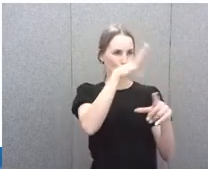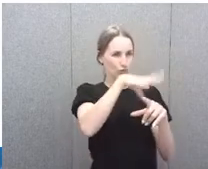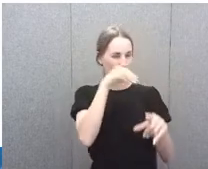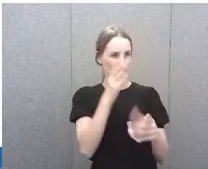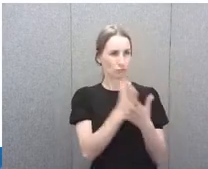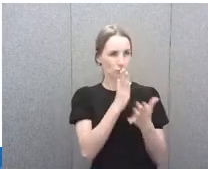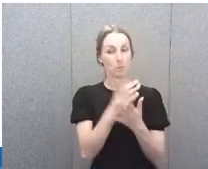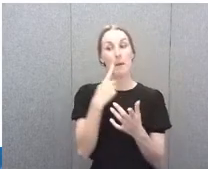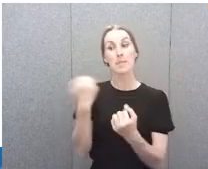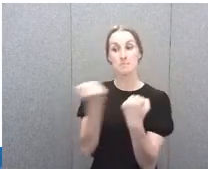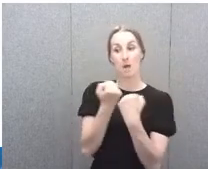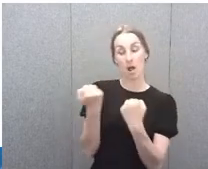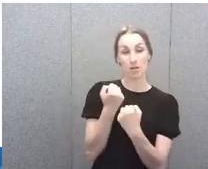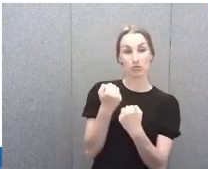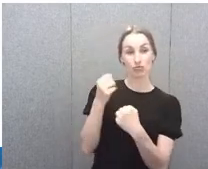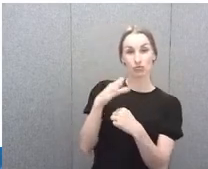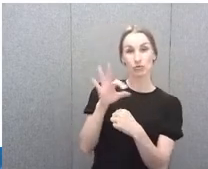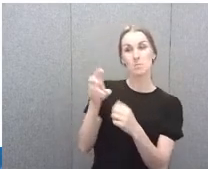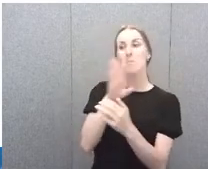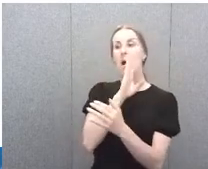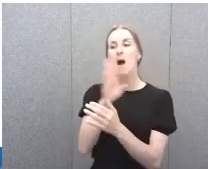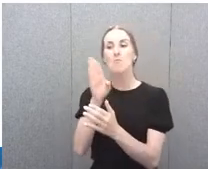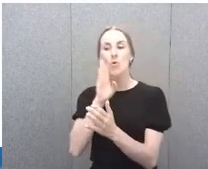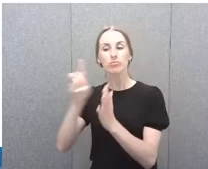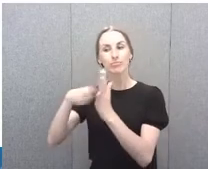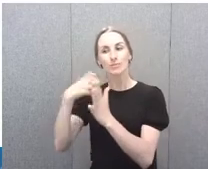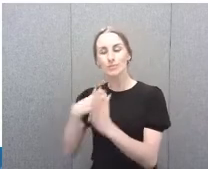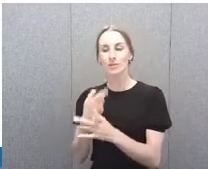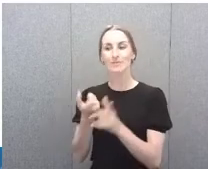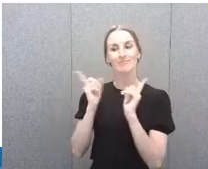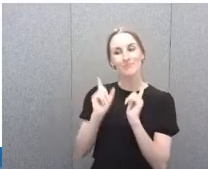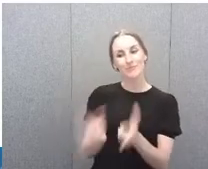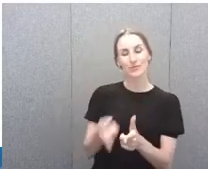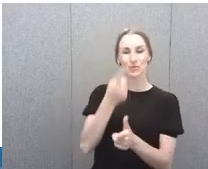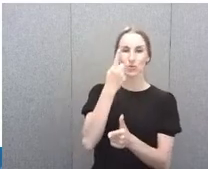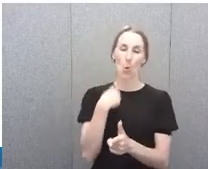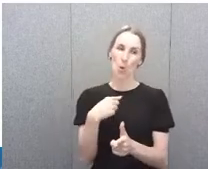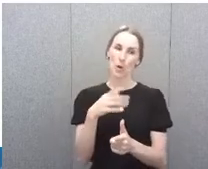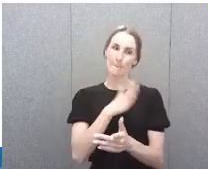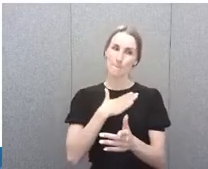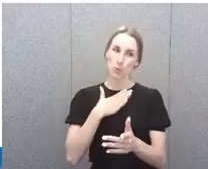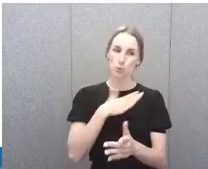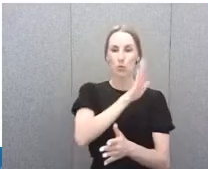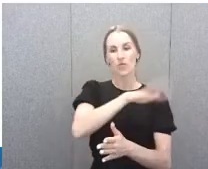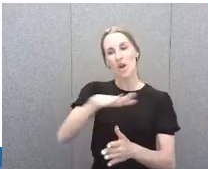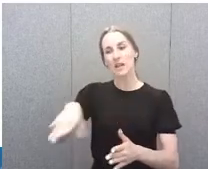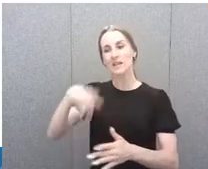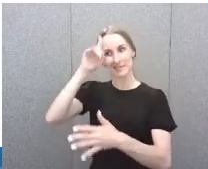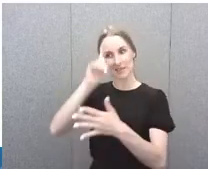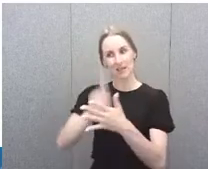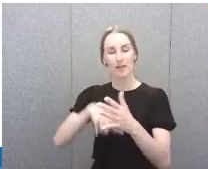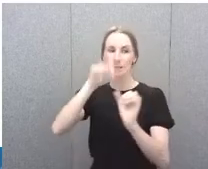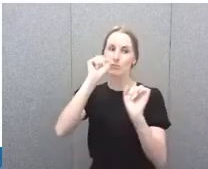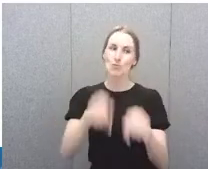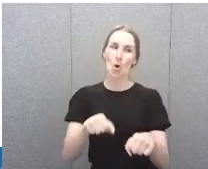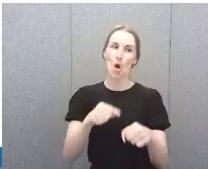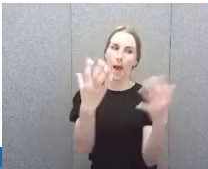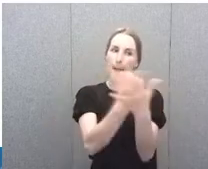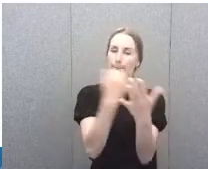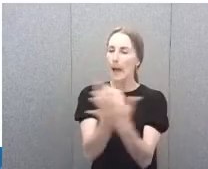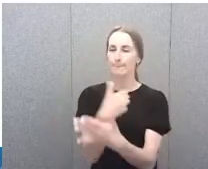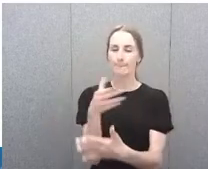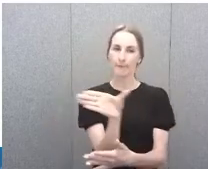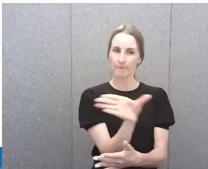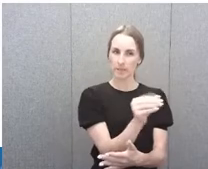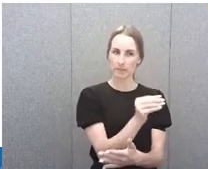я слышу? Вот какие ненормальные люди попадают в наш парламент. С другой стороны, я слышу мам, которые говорят о том, что да, мы хотим, чтобы наши дети верили, что